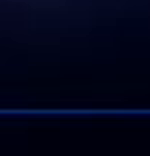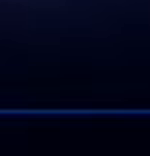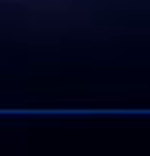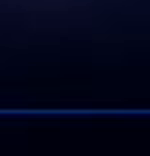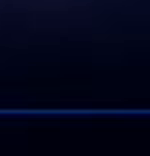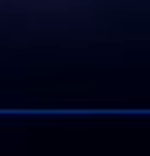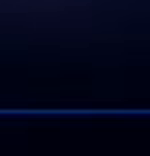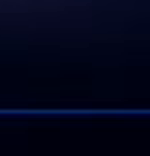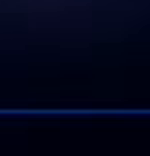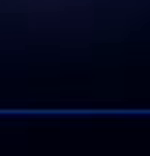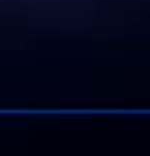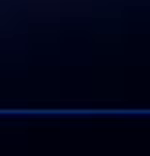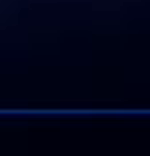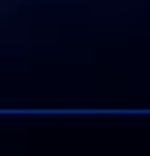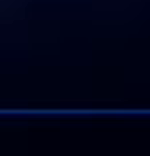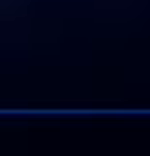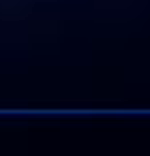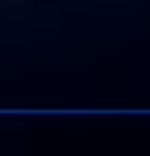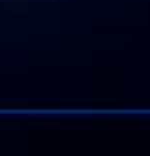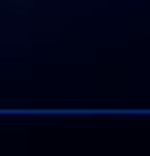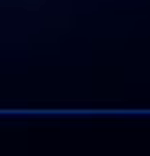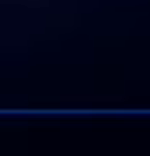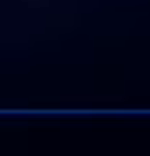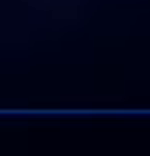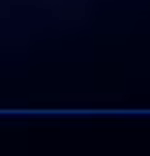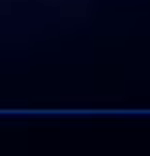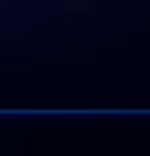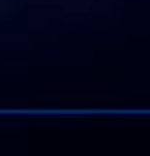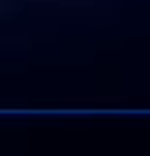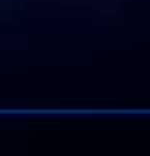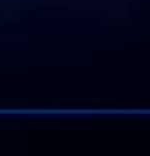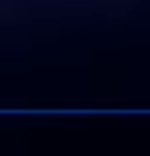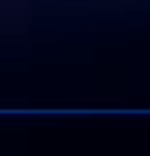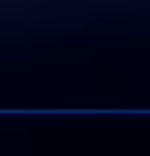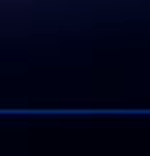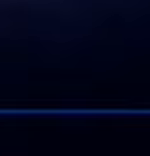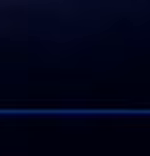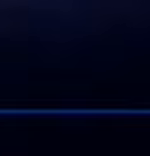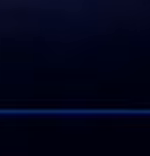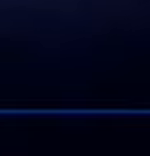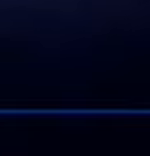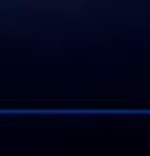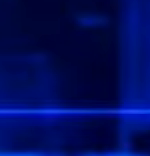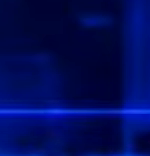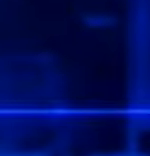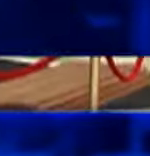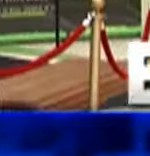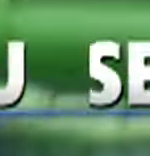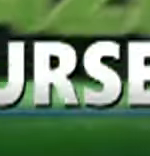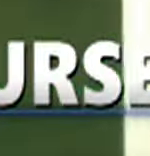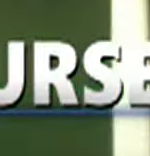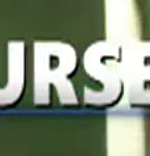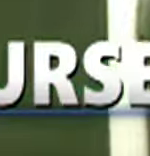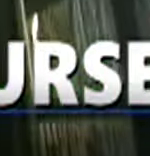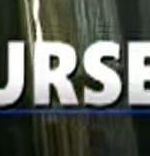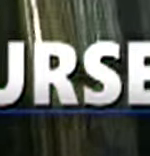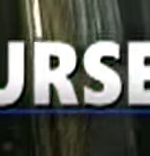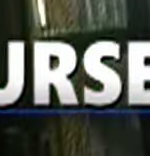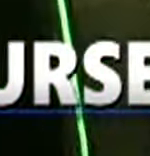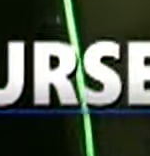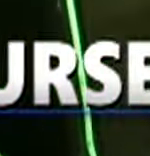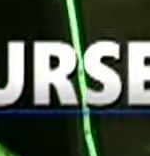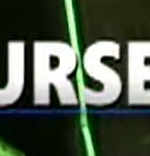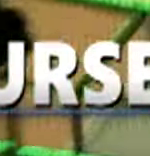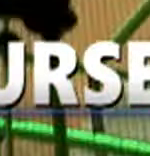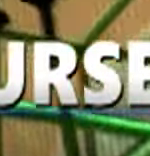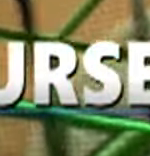Abangan mga estudyante sa Batangas, may kakaibang diskarte para maiwasan ang kopyahan sa exam. At sa ride tayo